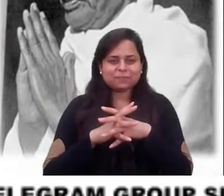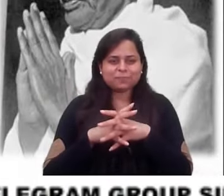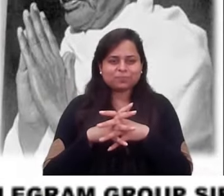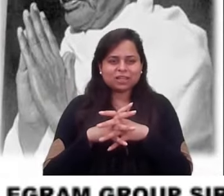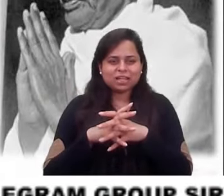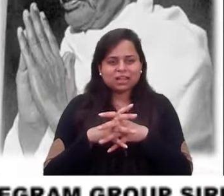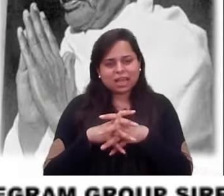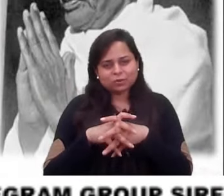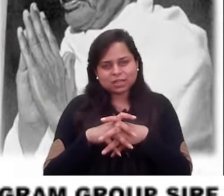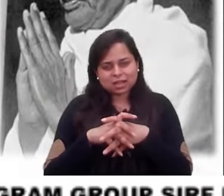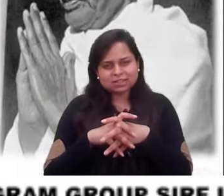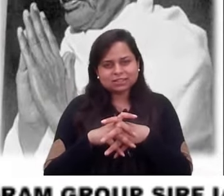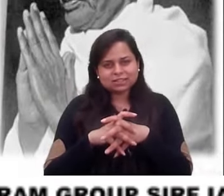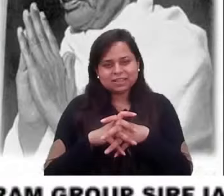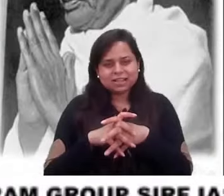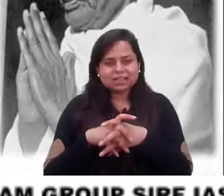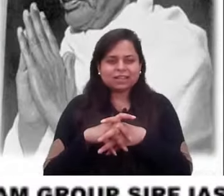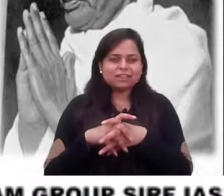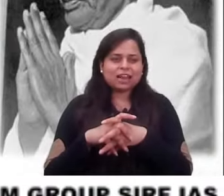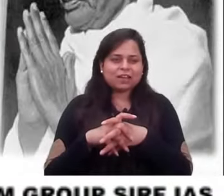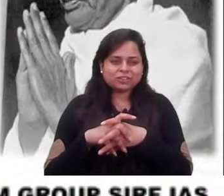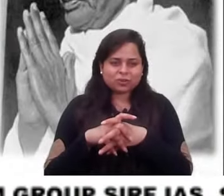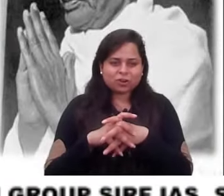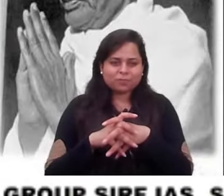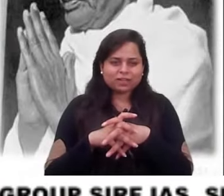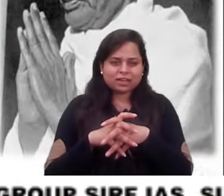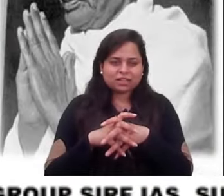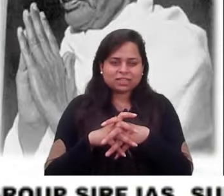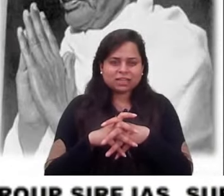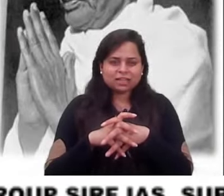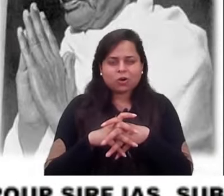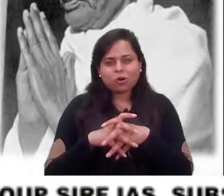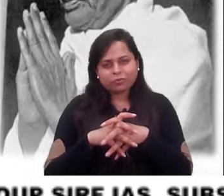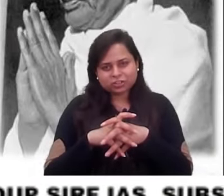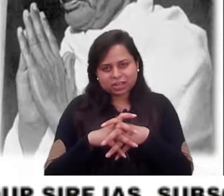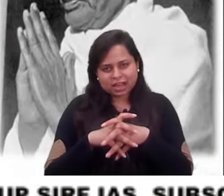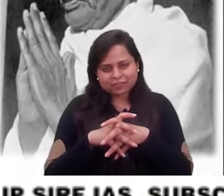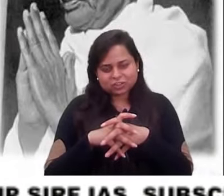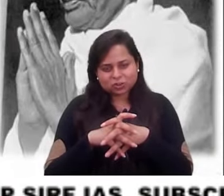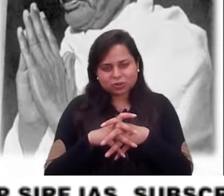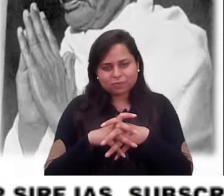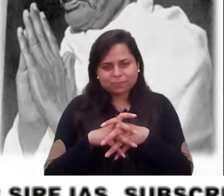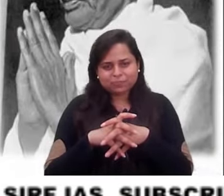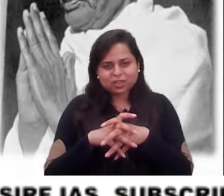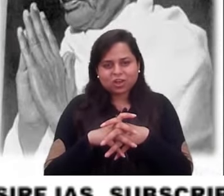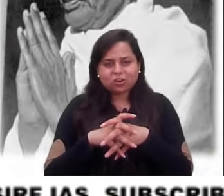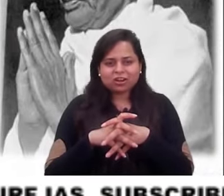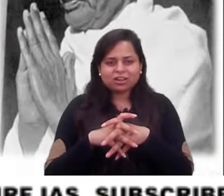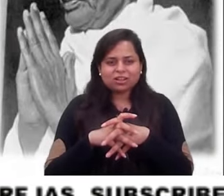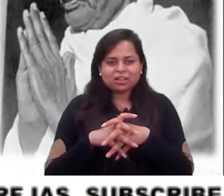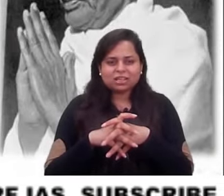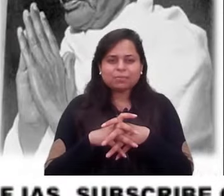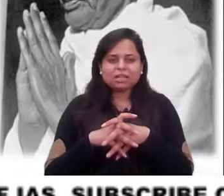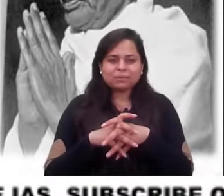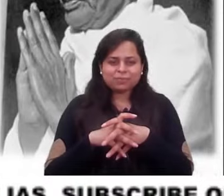नहीं चाहते कि हिंदी लैंग्वेज के लिए ऑफिशियल लैंग्वेज में